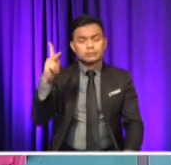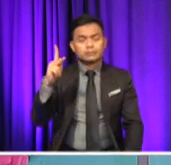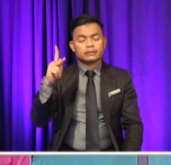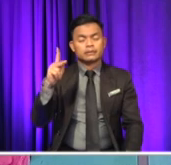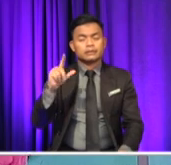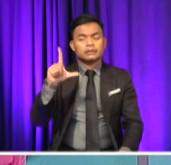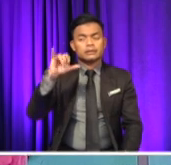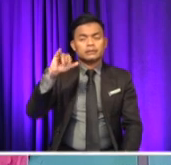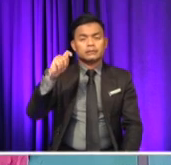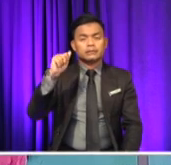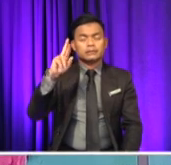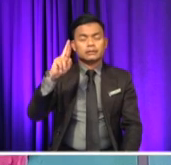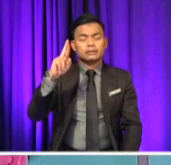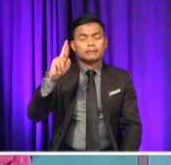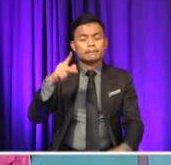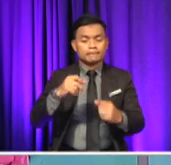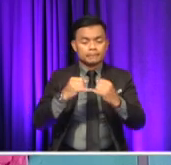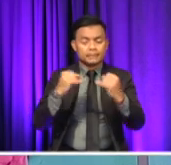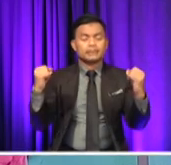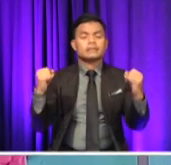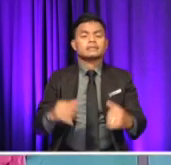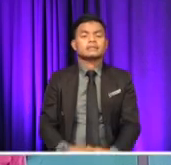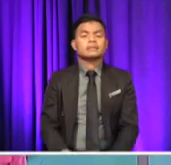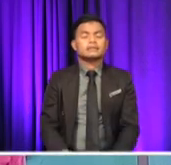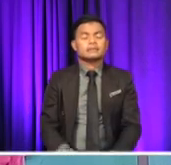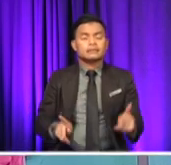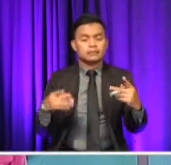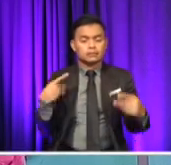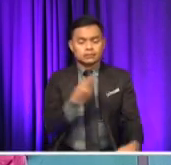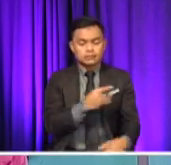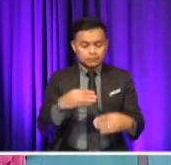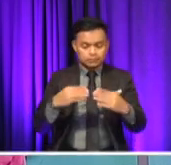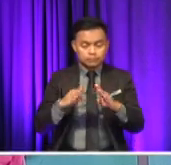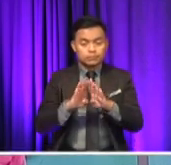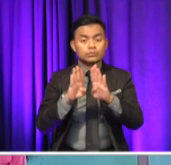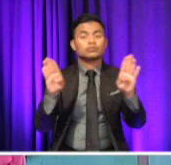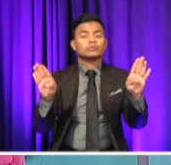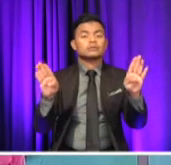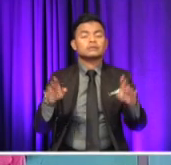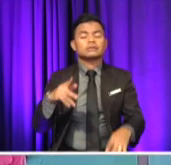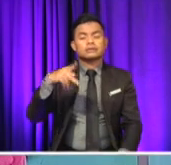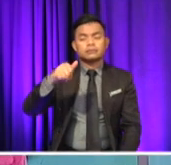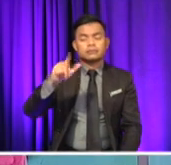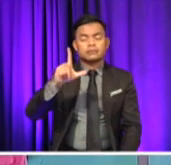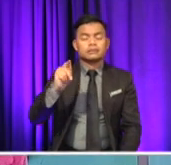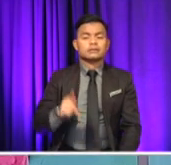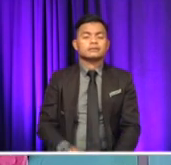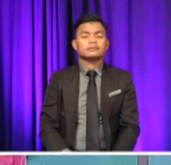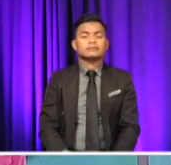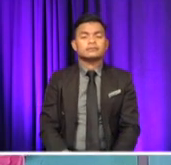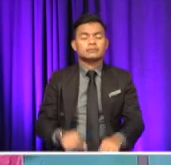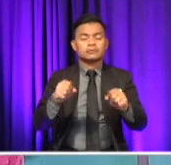Oke kalau kita buka platuk Oke kalau belajar-belajar buka pula dia akan